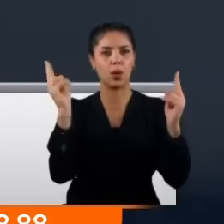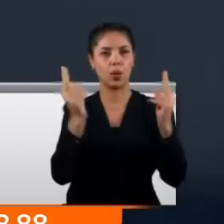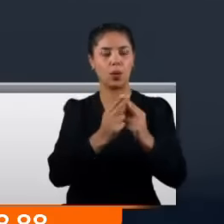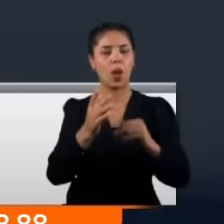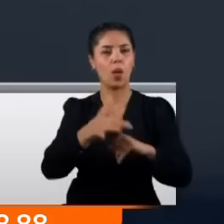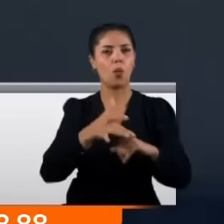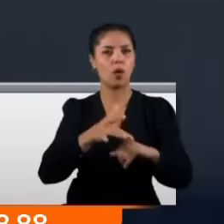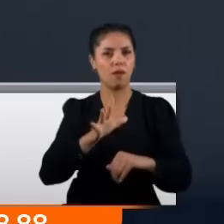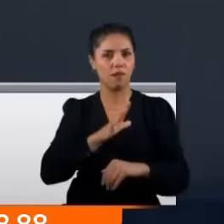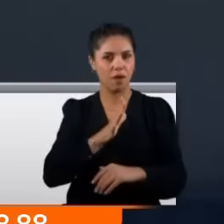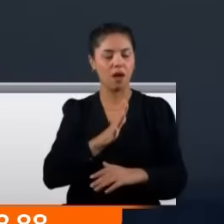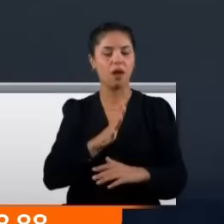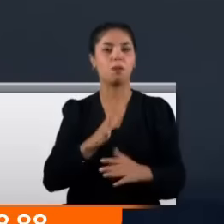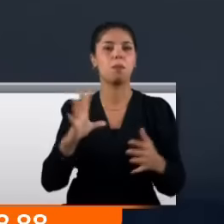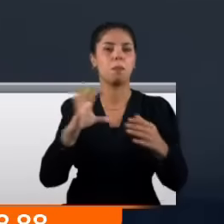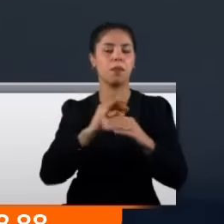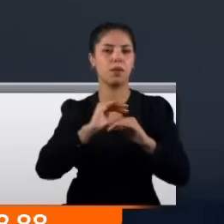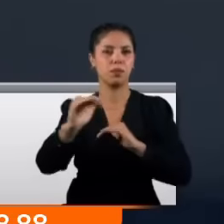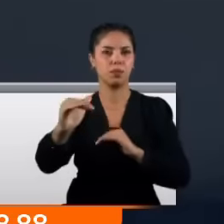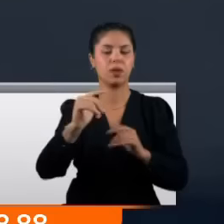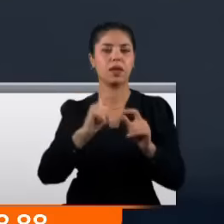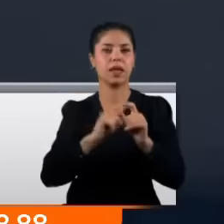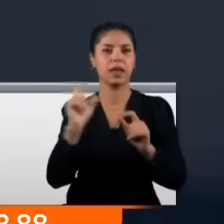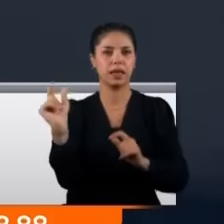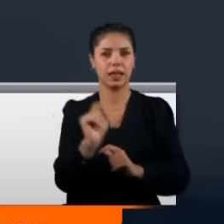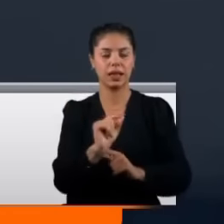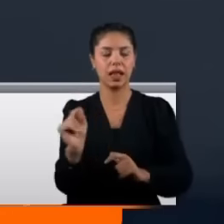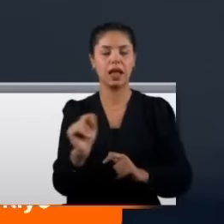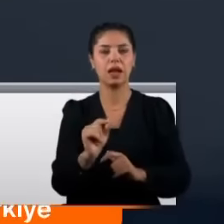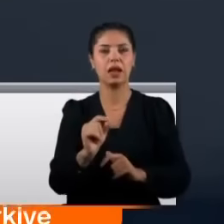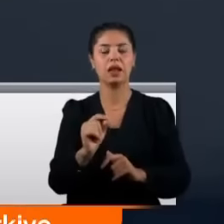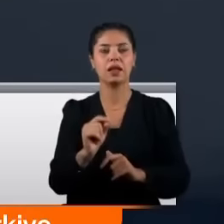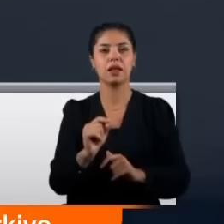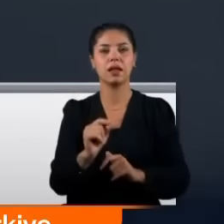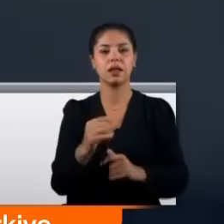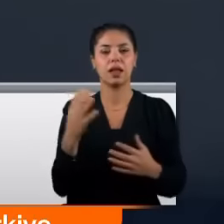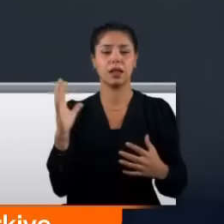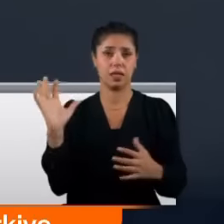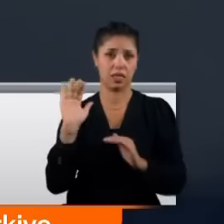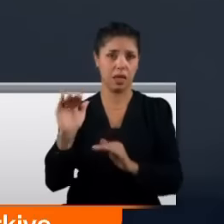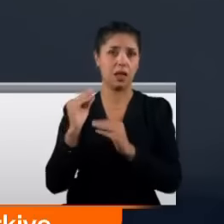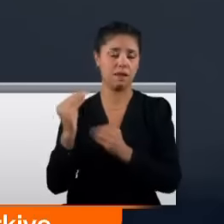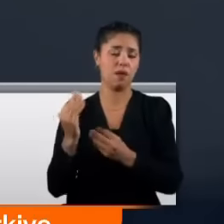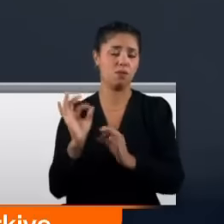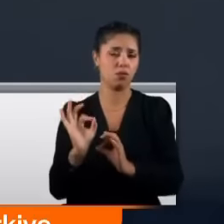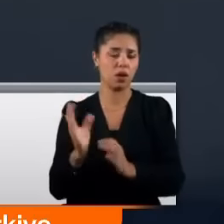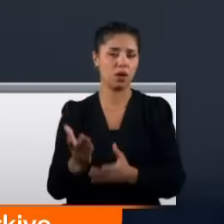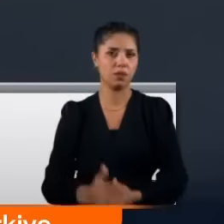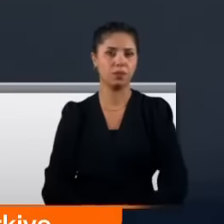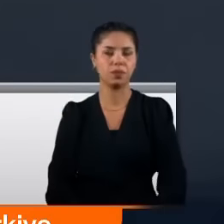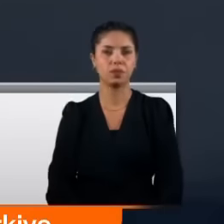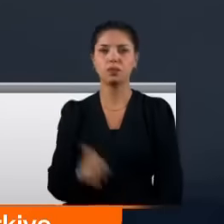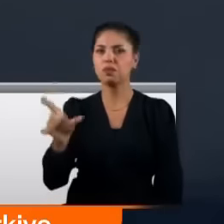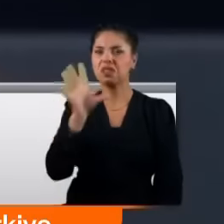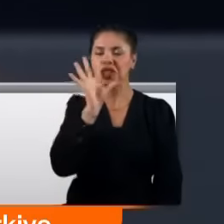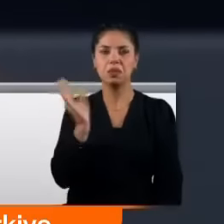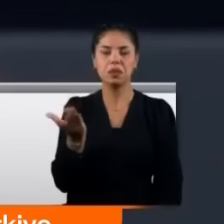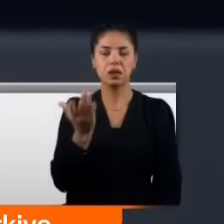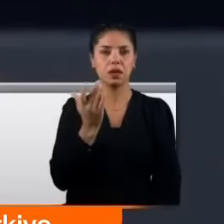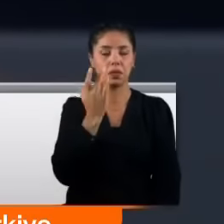ülke herhalde Birleşmiş Milletler Genel Sekreterine sahip çıkacaktır. Sen kim oluyorsun